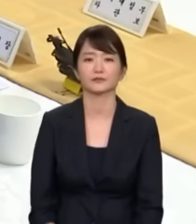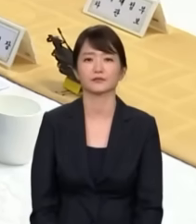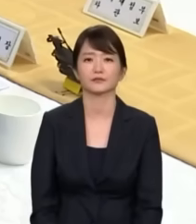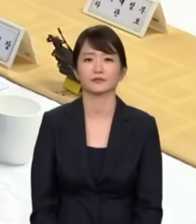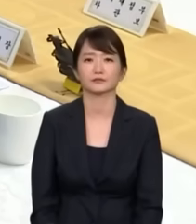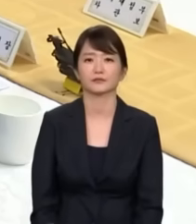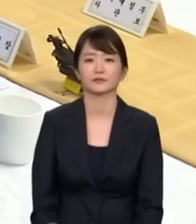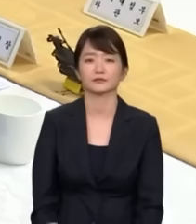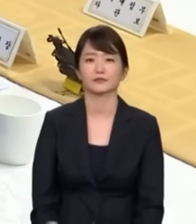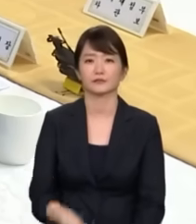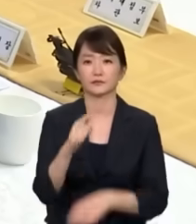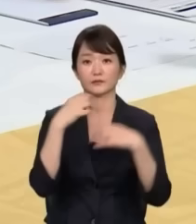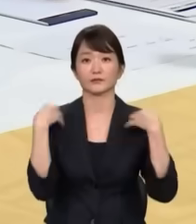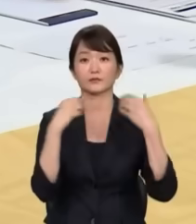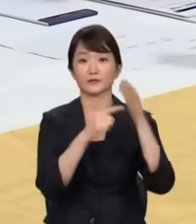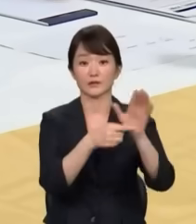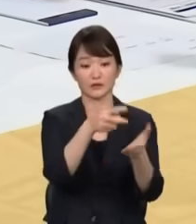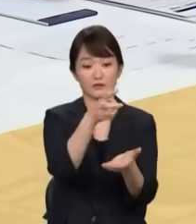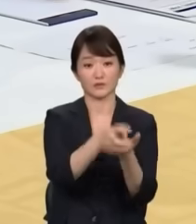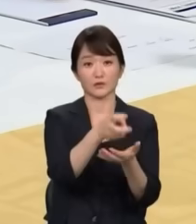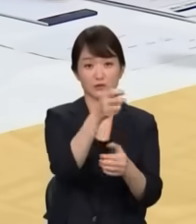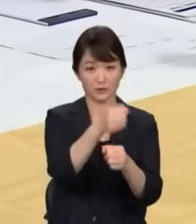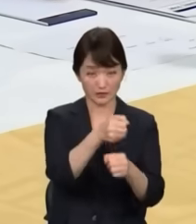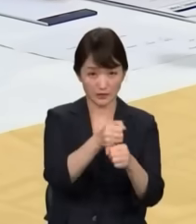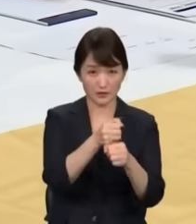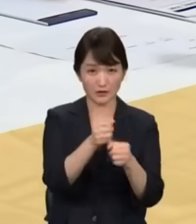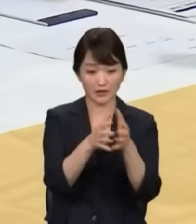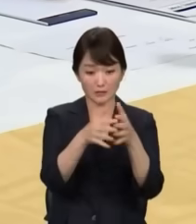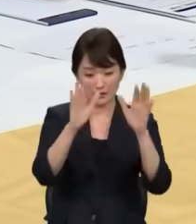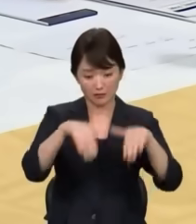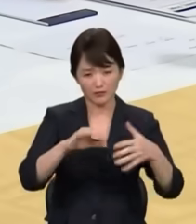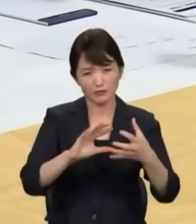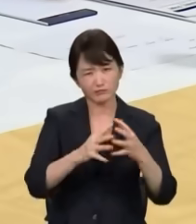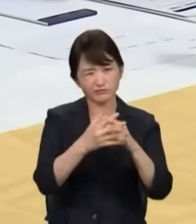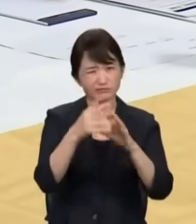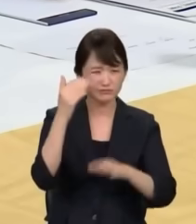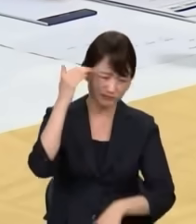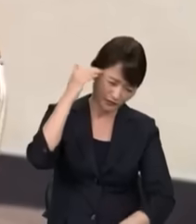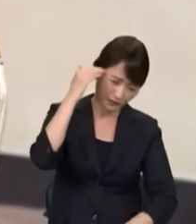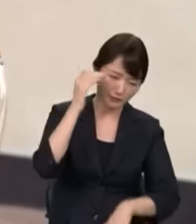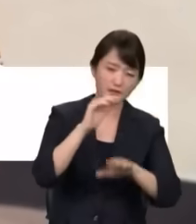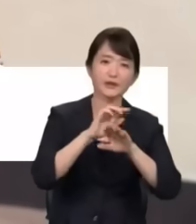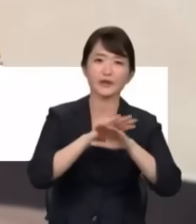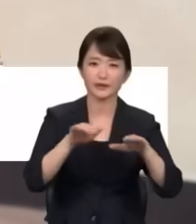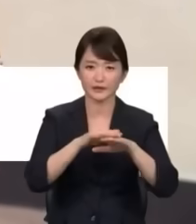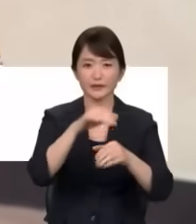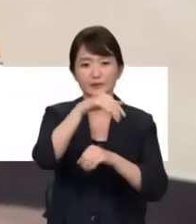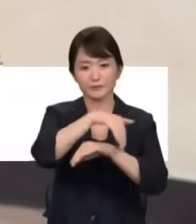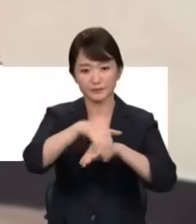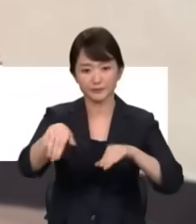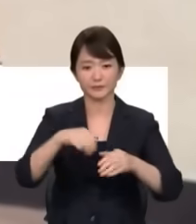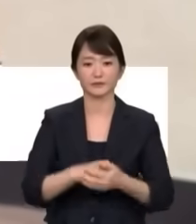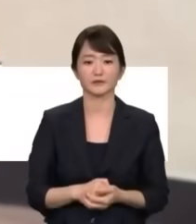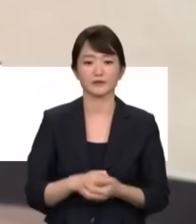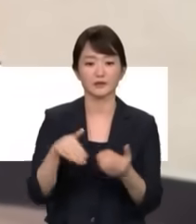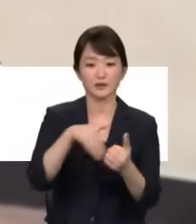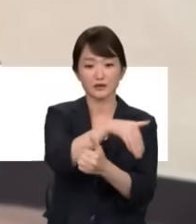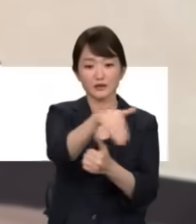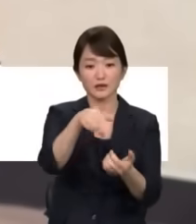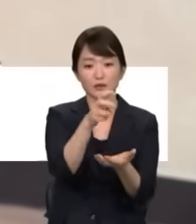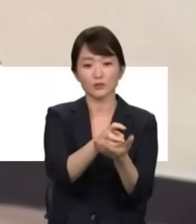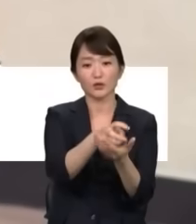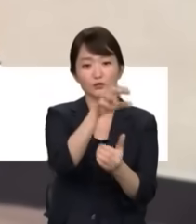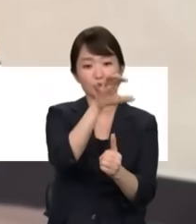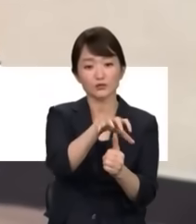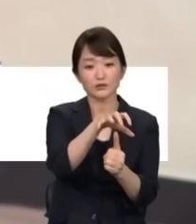정부는 법을 제정해 재건축, 재개발 걸림돌을 없애기로 했습니다. 패러다임을 규제에서 지원으로 확실하게